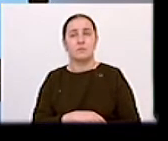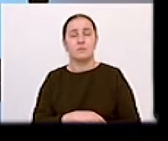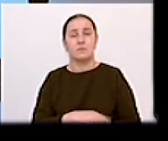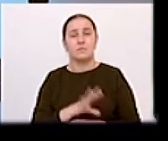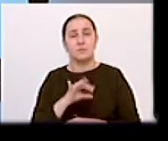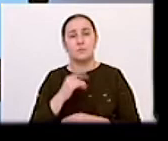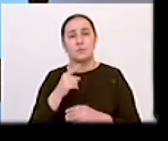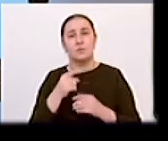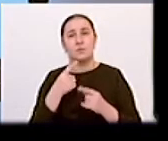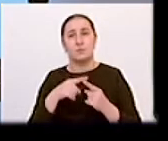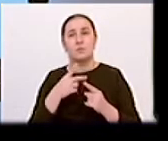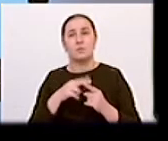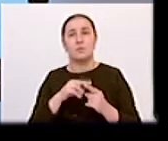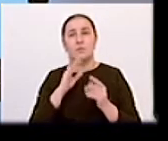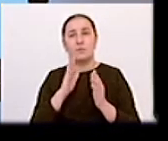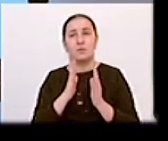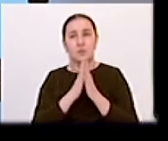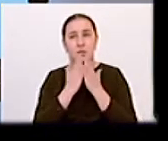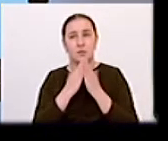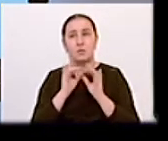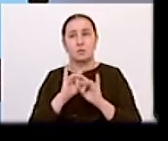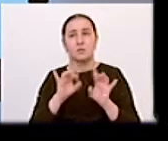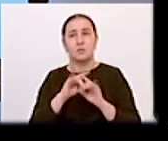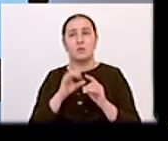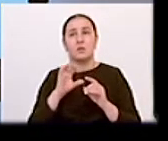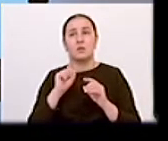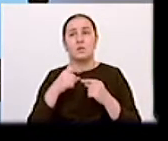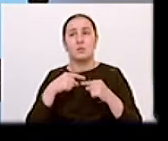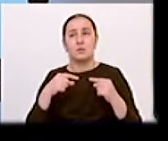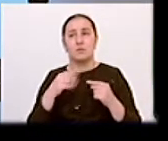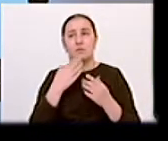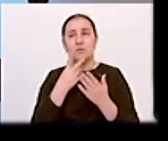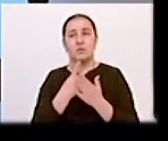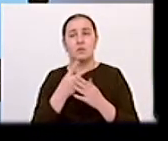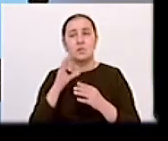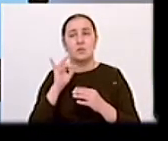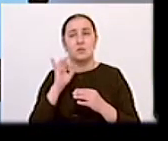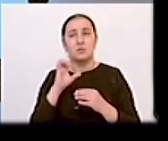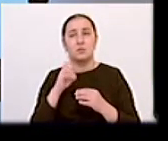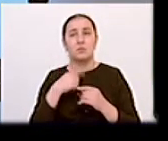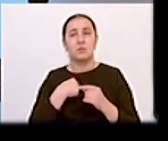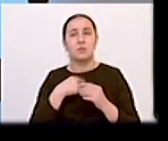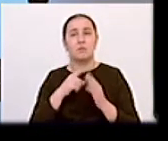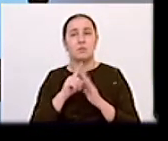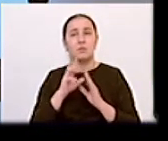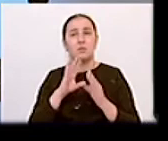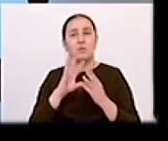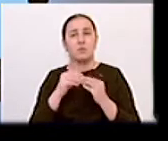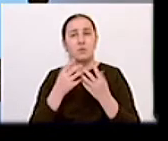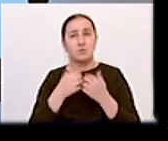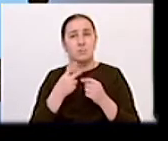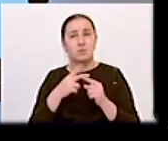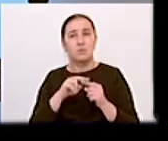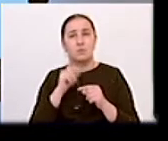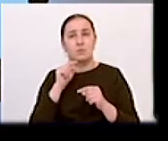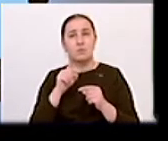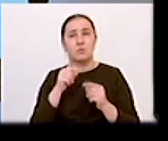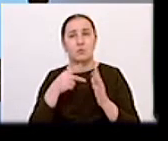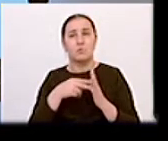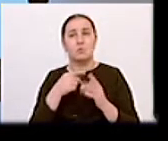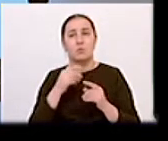Еще один пример. В книге рассказано о различных видах искусства. Мы начнем перечислять, поэтому ставим